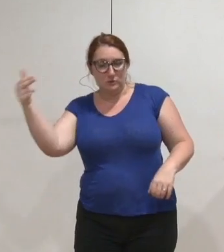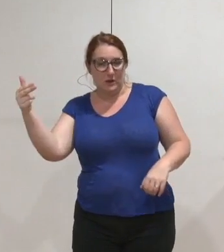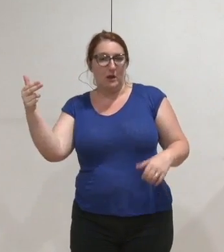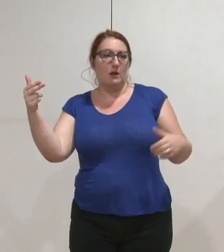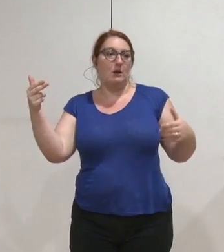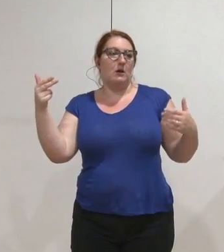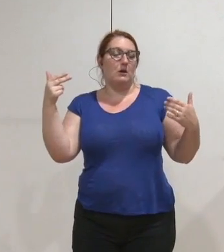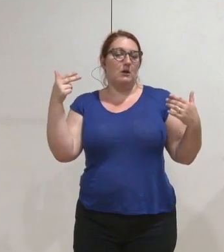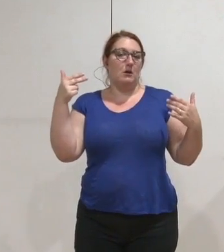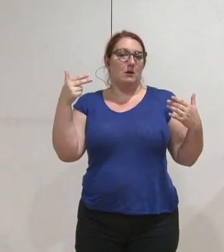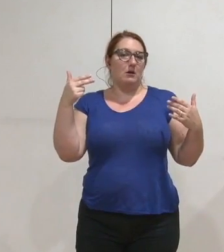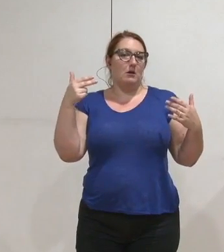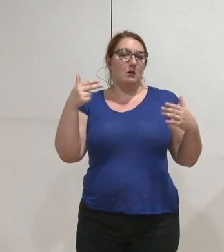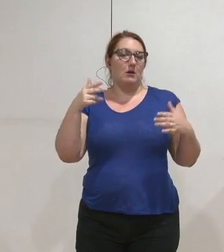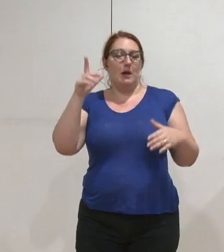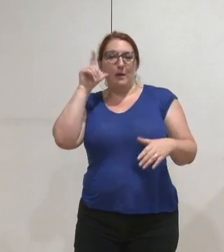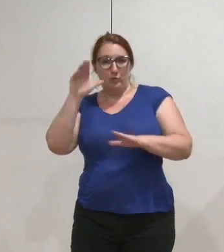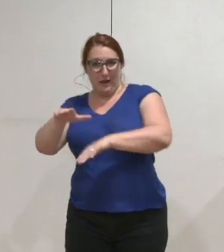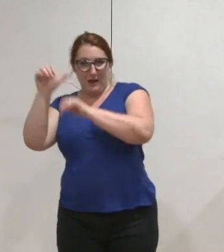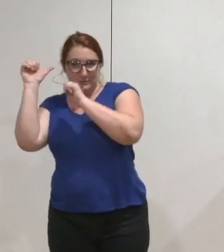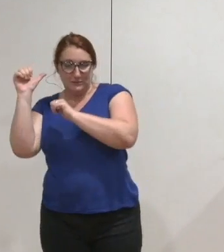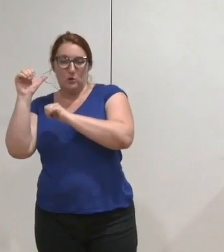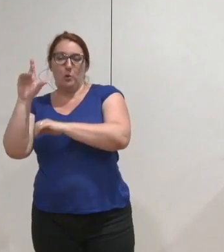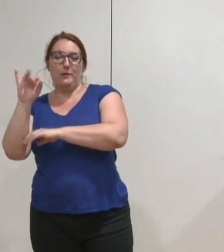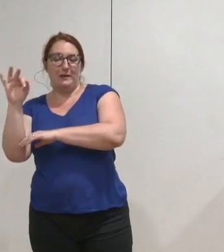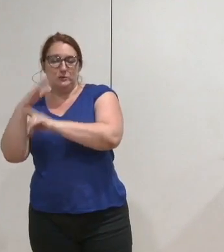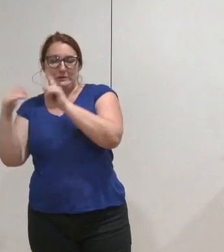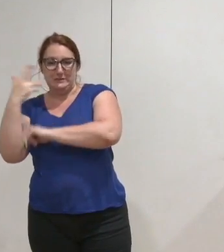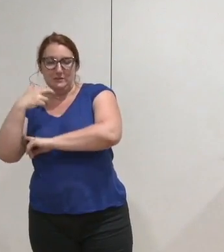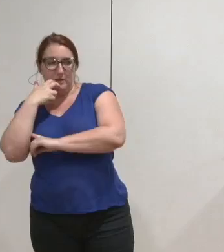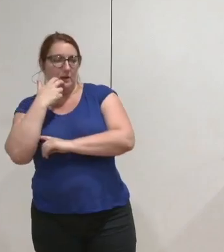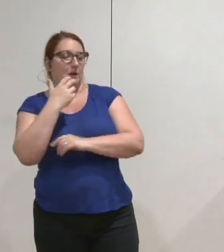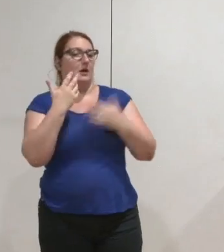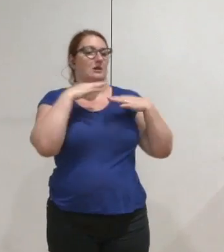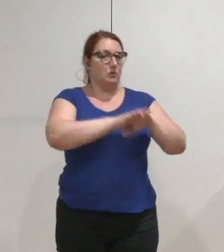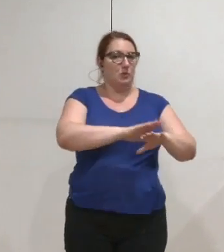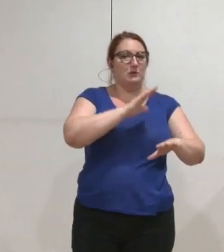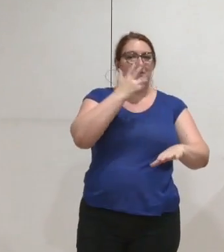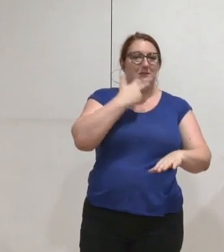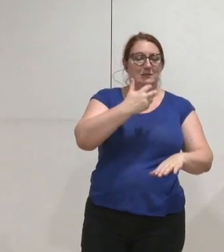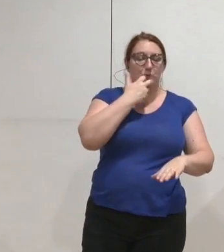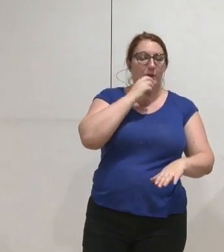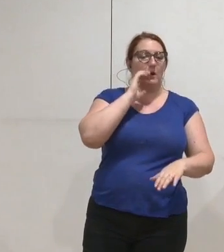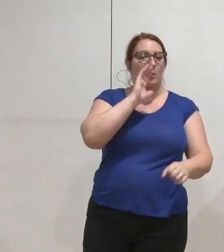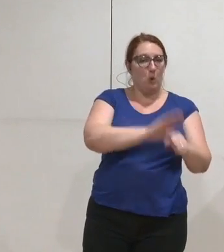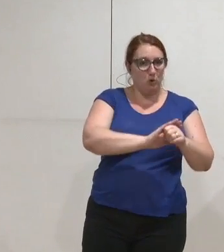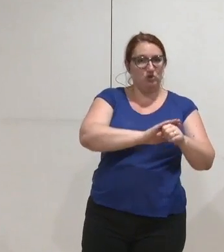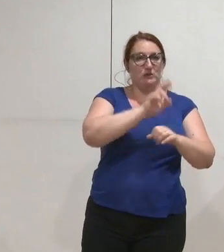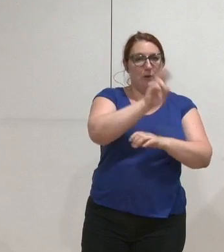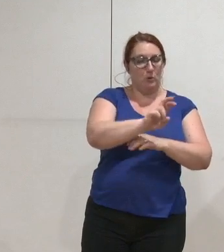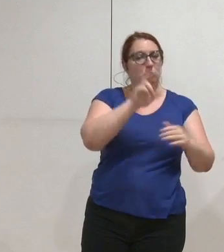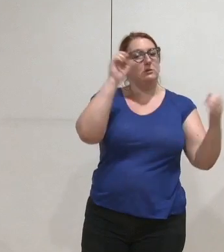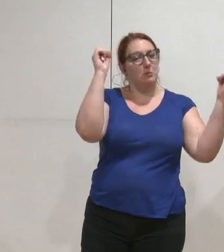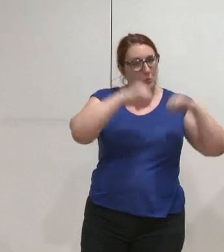national abstention des républicains udi société civile vote pour du rassemblement citoyen de la gauche des écologistes et la